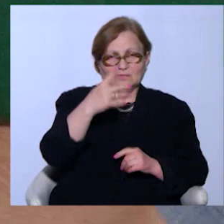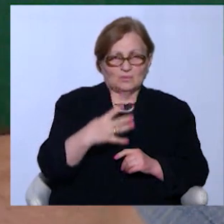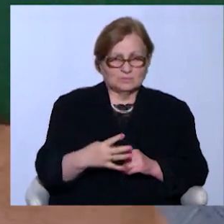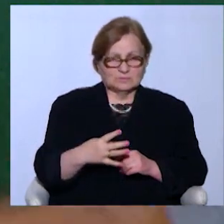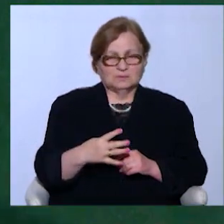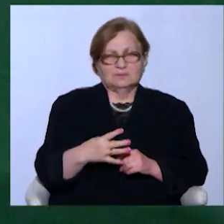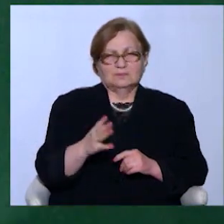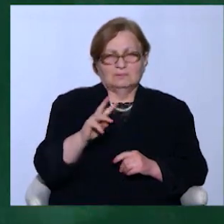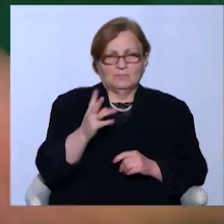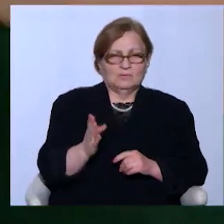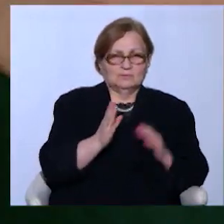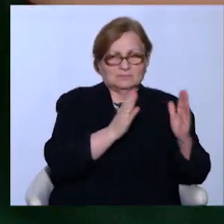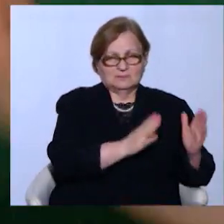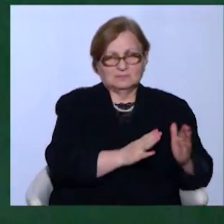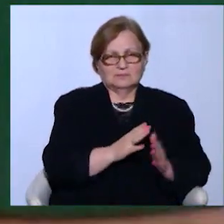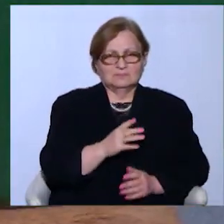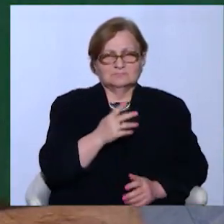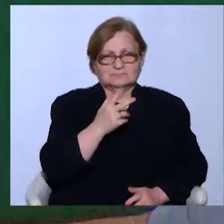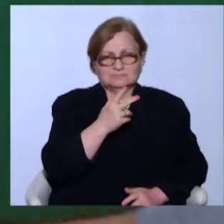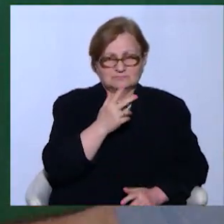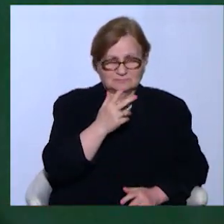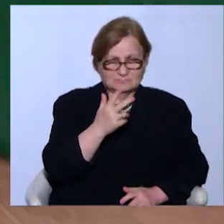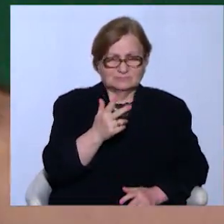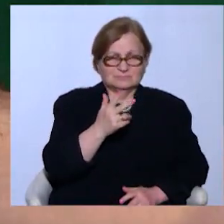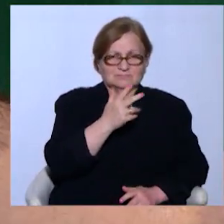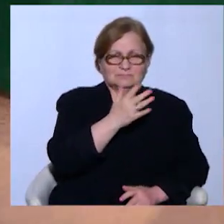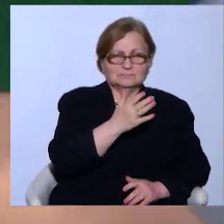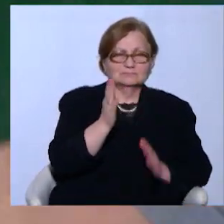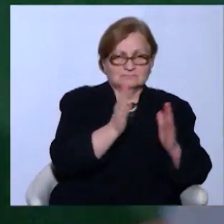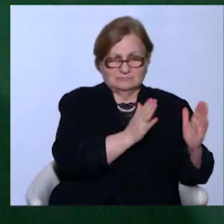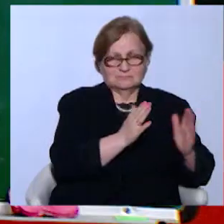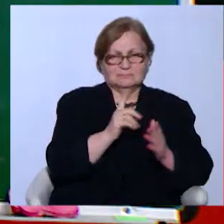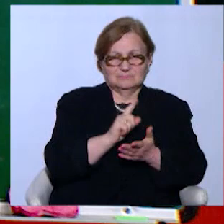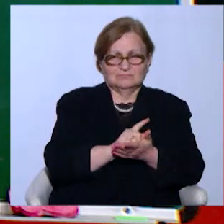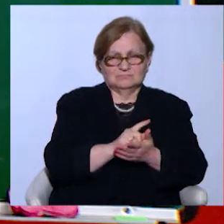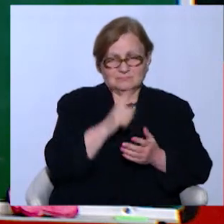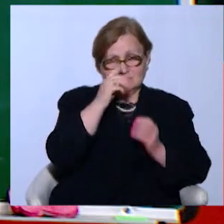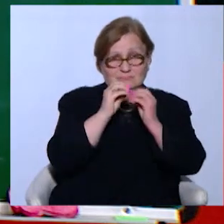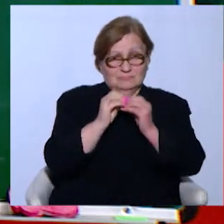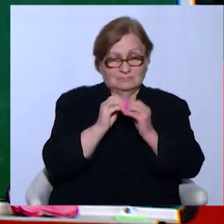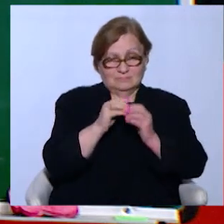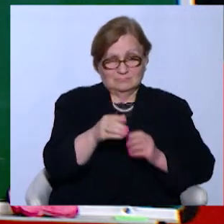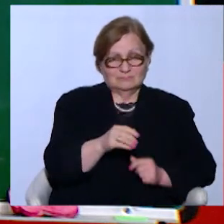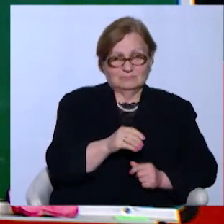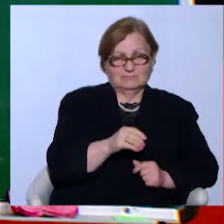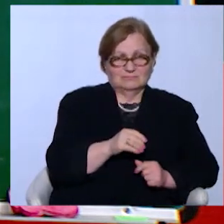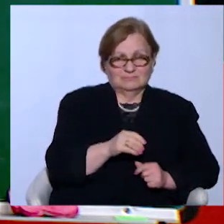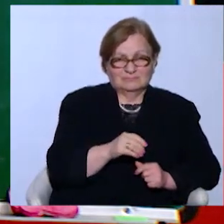ჯერ 4, 4 1 ჯერ 3, 3 გვახსოვს ხომ უნდა გავიციოთ ათეულზე როცა